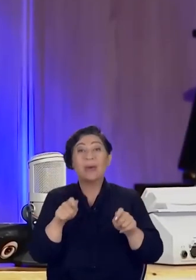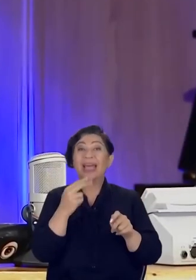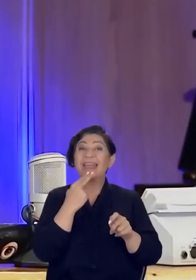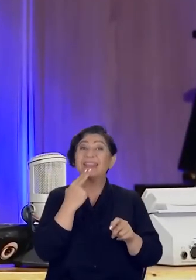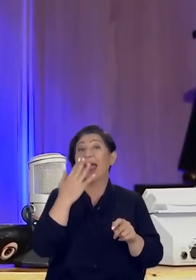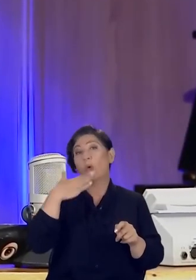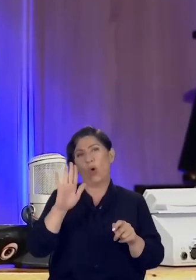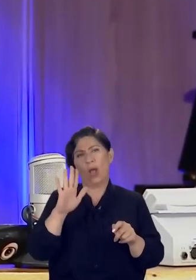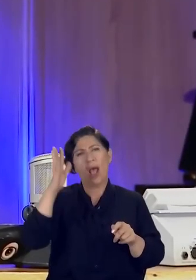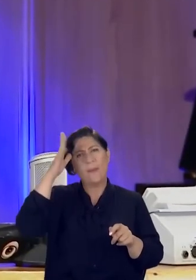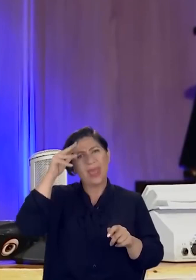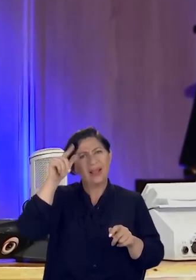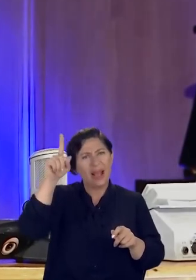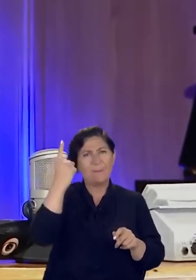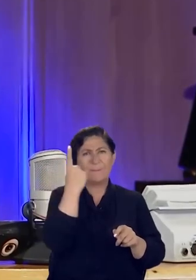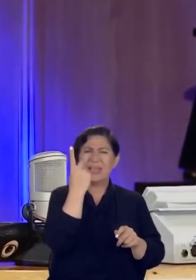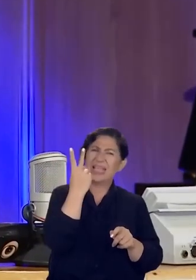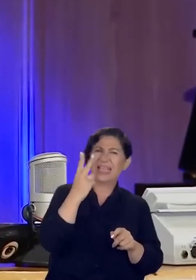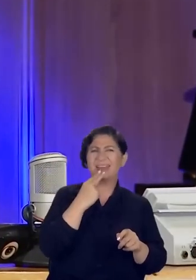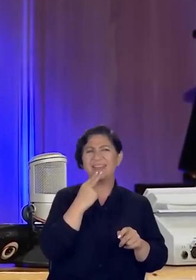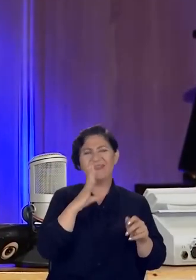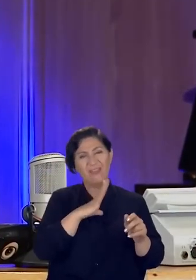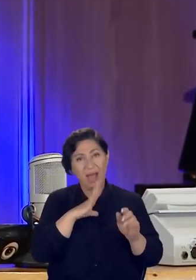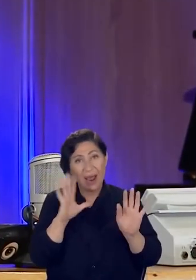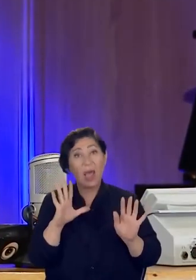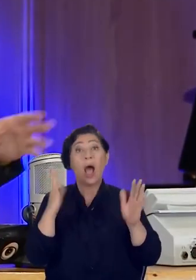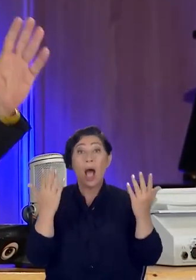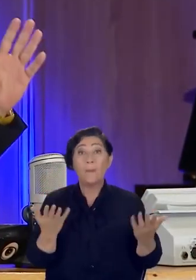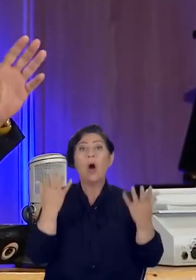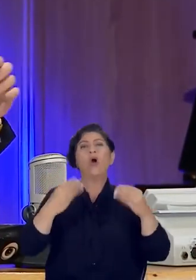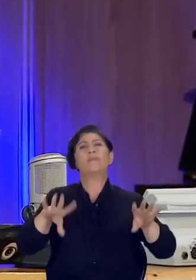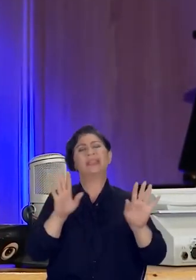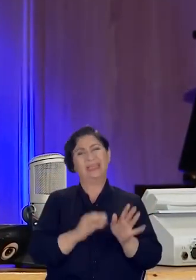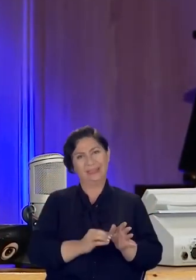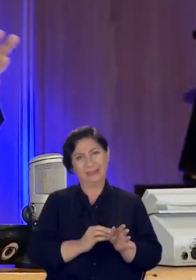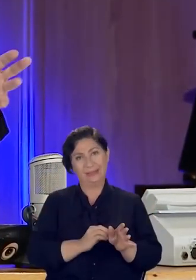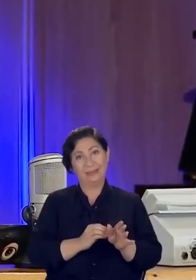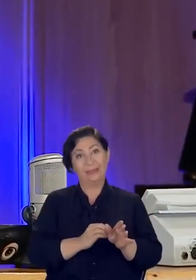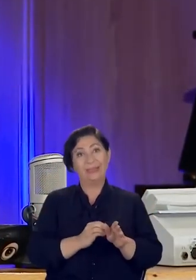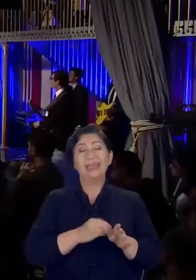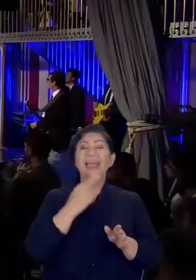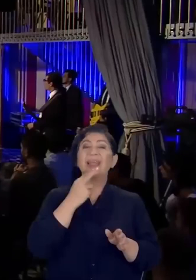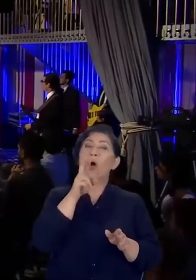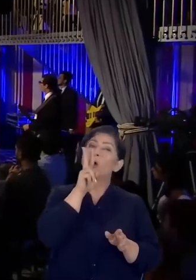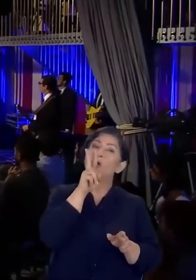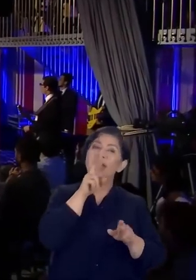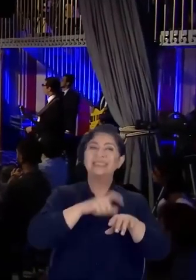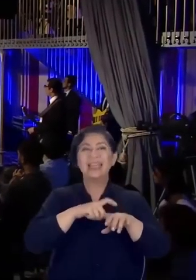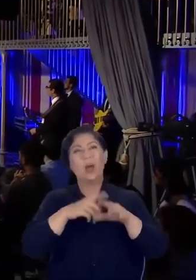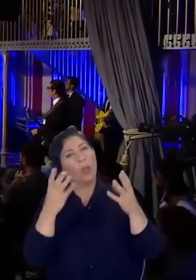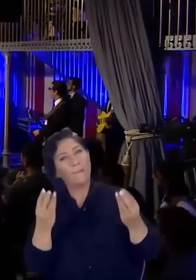yapabilen kadınlar yok. Yani Amerika Birleşik Devletleri'nde bir iki kadın oldu. Fakat olmadı. Kadınlar öğle saatlerinde